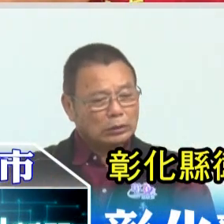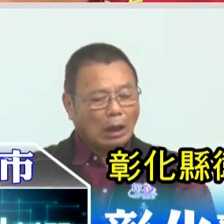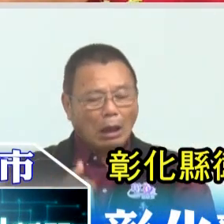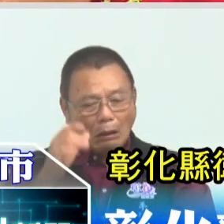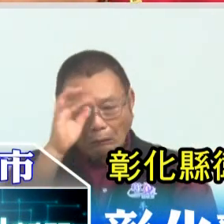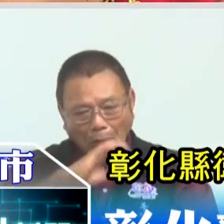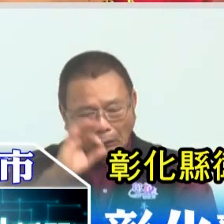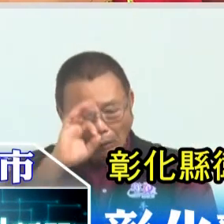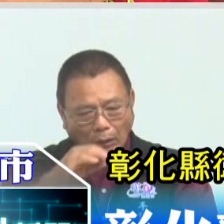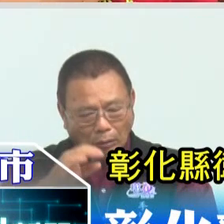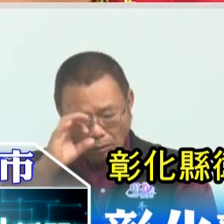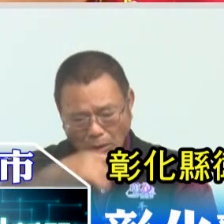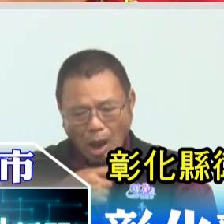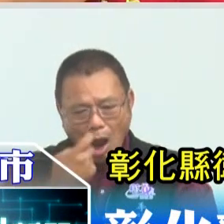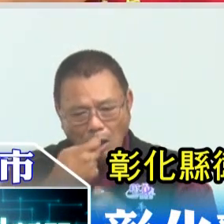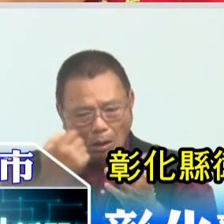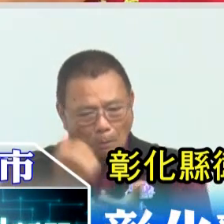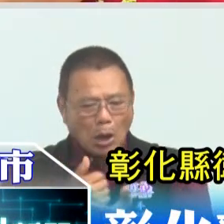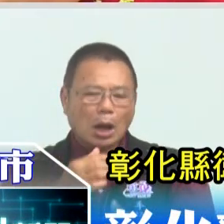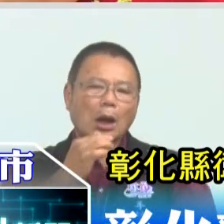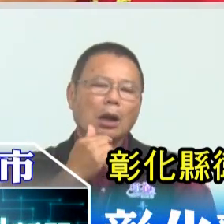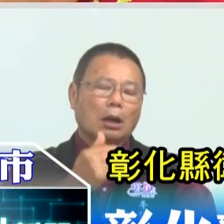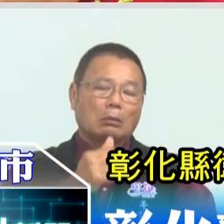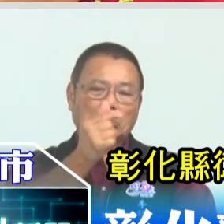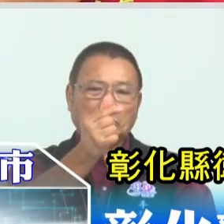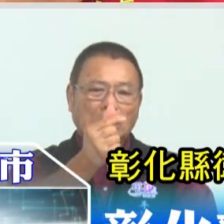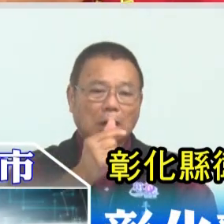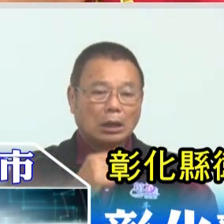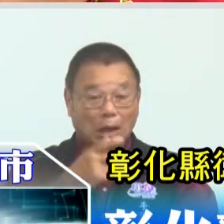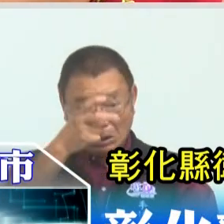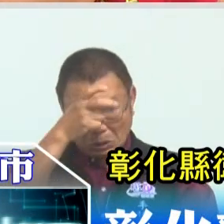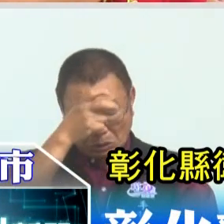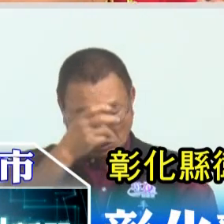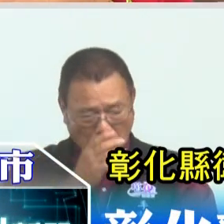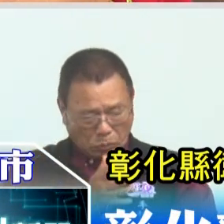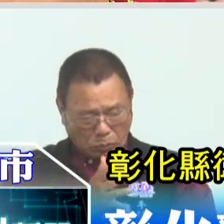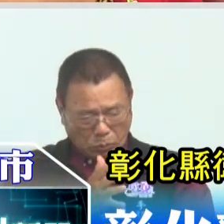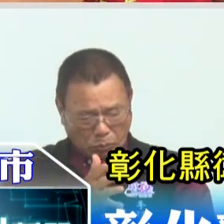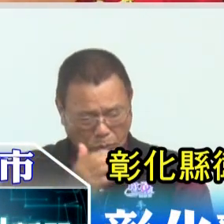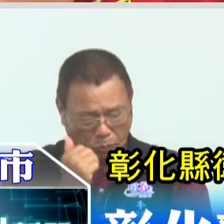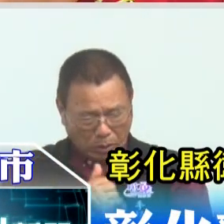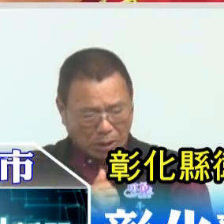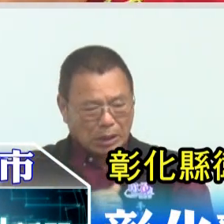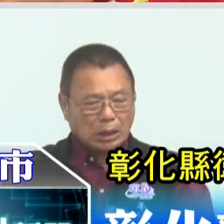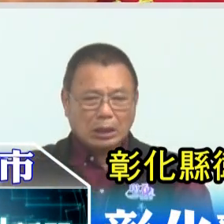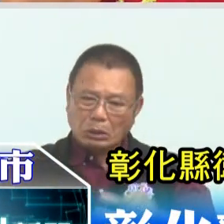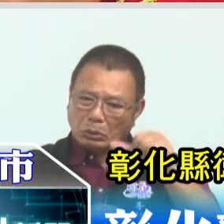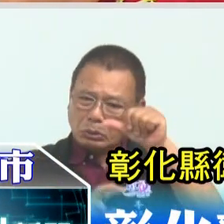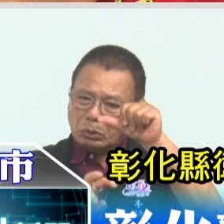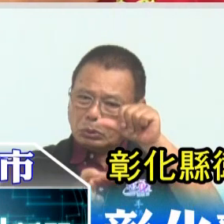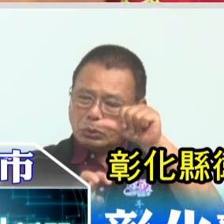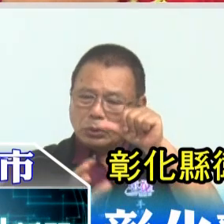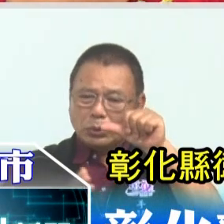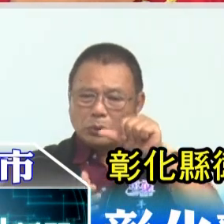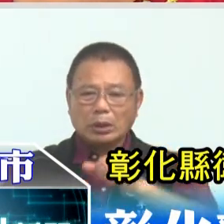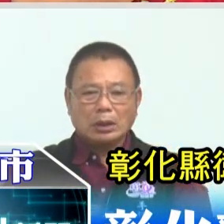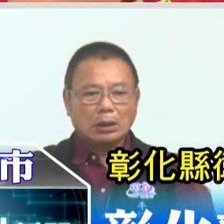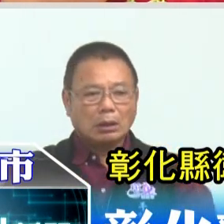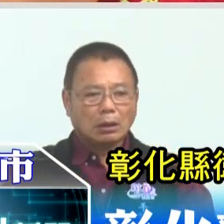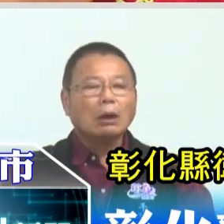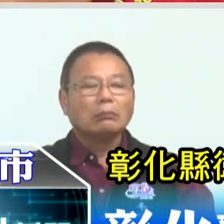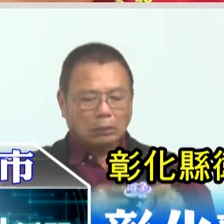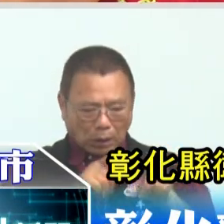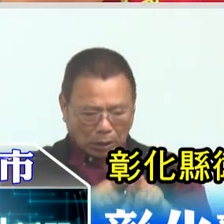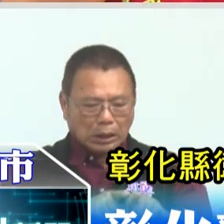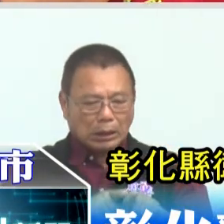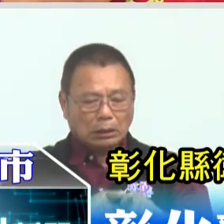确诊了。那这个整个案例后来经过我们警察局的确认，警察局实际上在5月22日，他就配合我